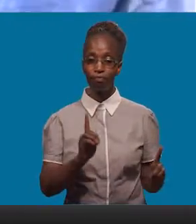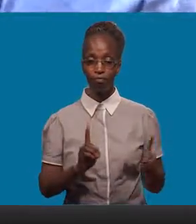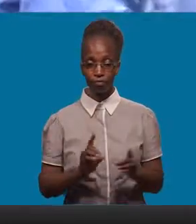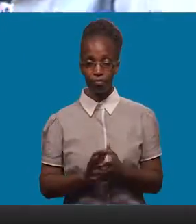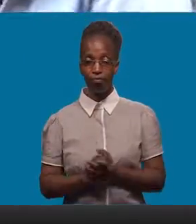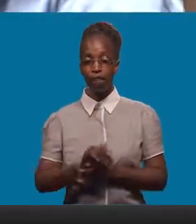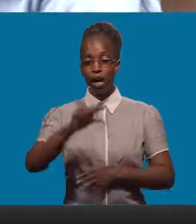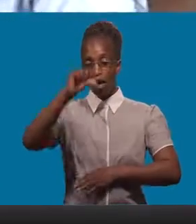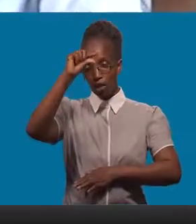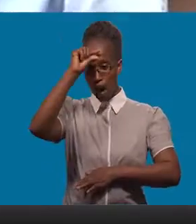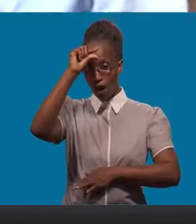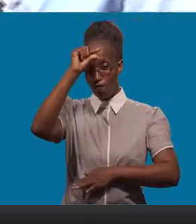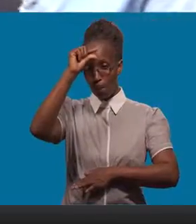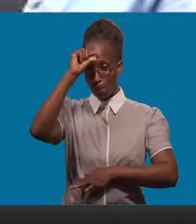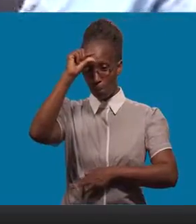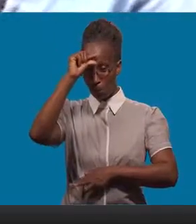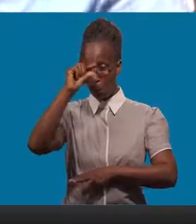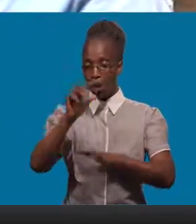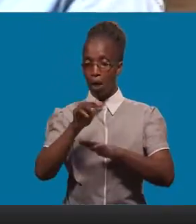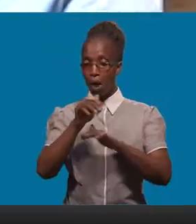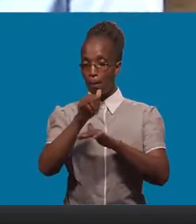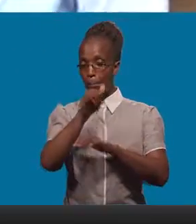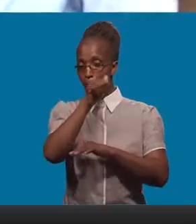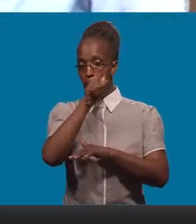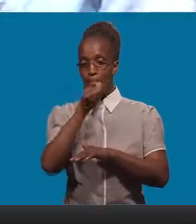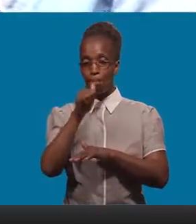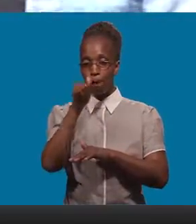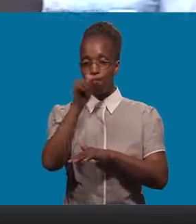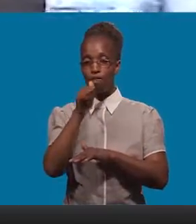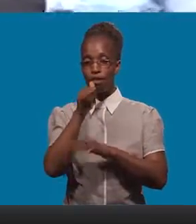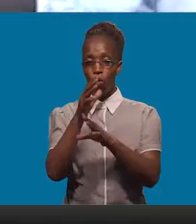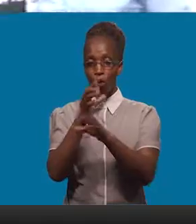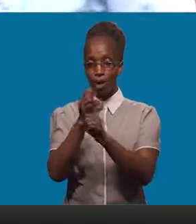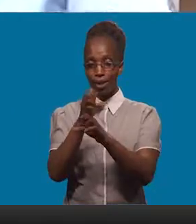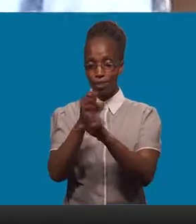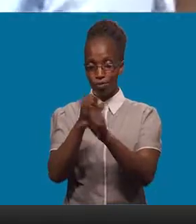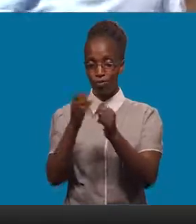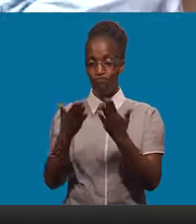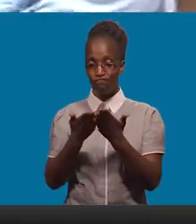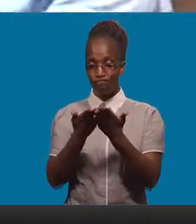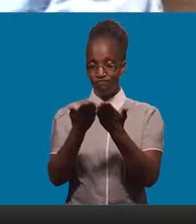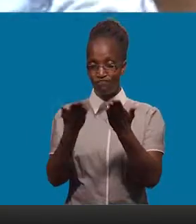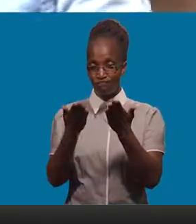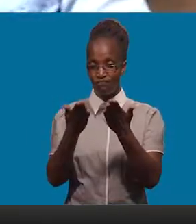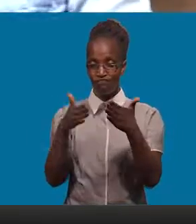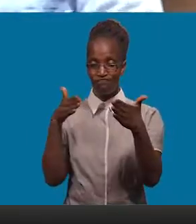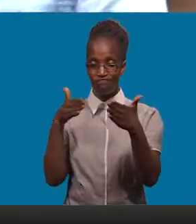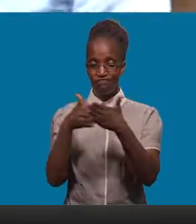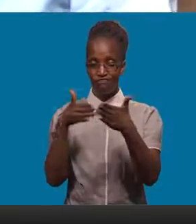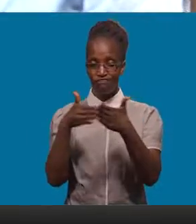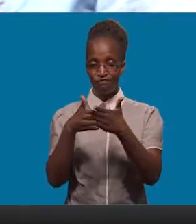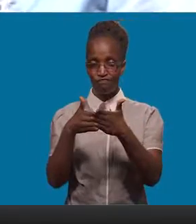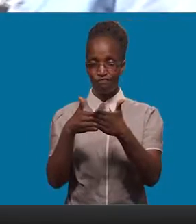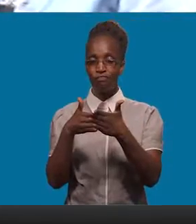Serikali na mashirika yasiyo ya kiserikali yamekuwa mbioni kupiga vita na kuangamiza ukeketaji katika jamii tofauti